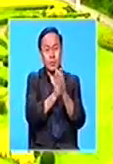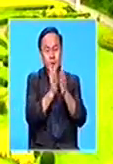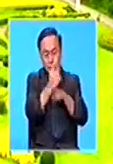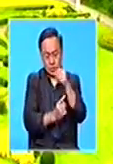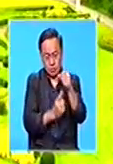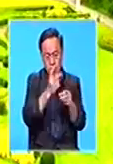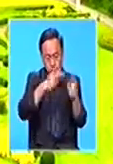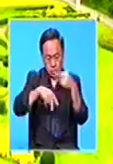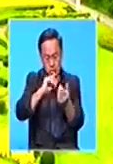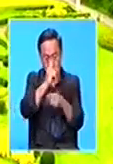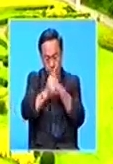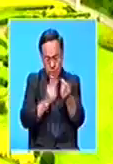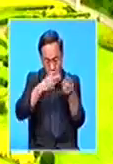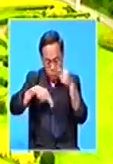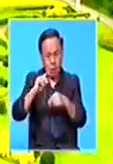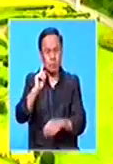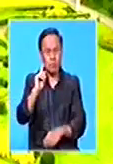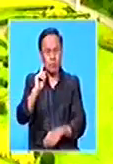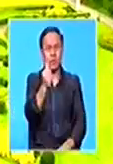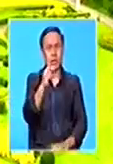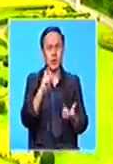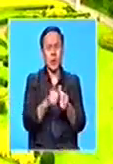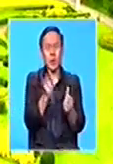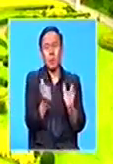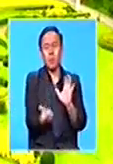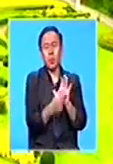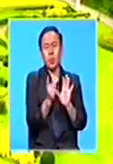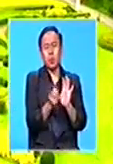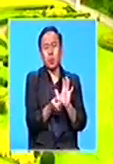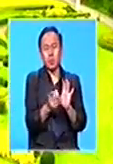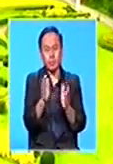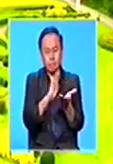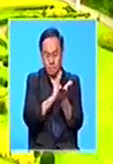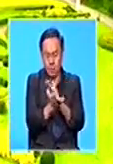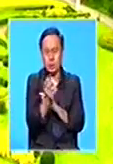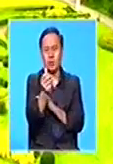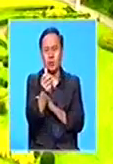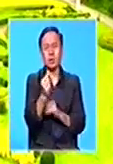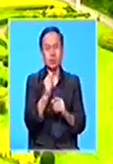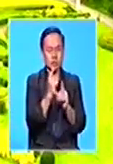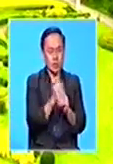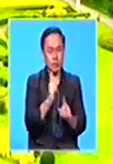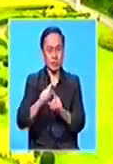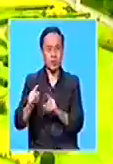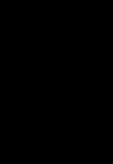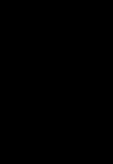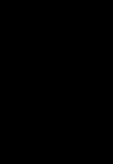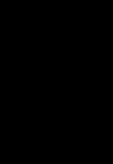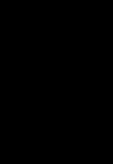ปนะไหนจะทำระยะยาวก็วางแผนล่วงหน้ามันต้องมาทำ EIA HEA อะไรก็แล้วแต่นะมันเสียเวล